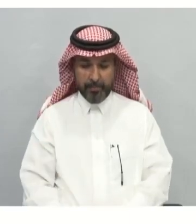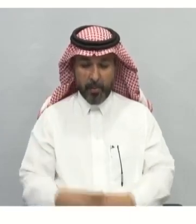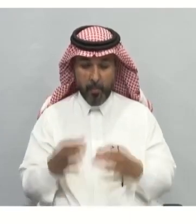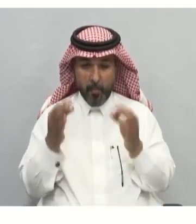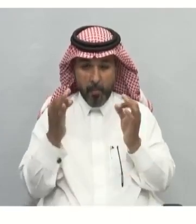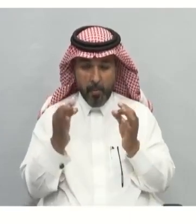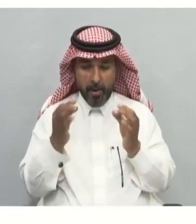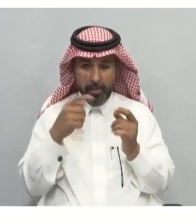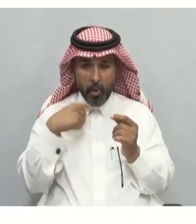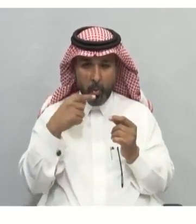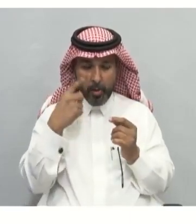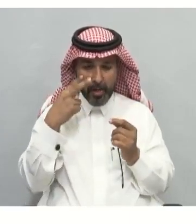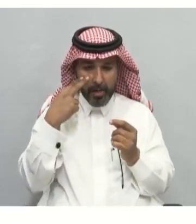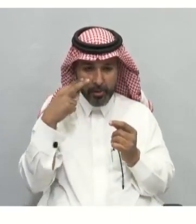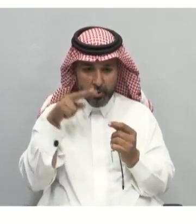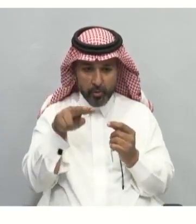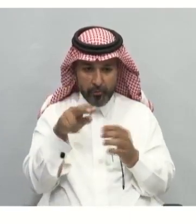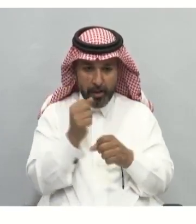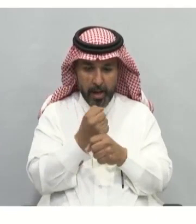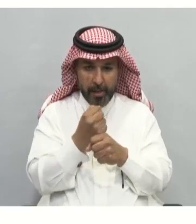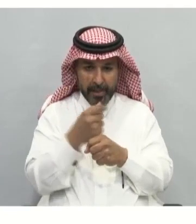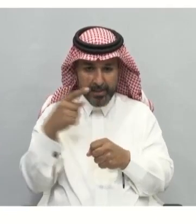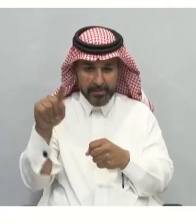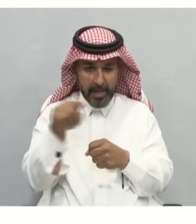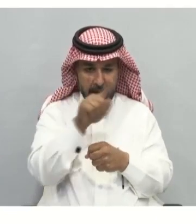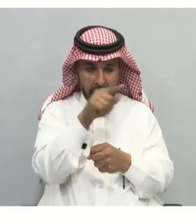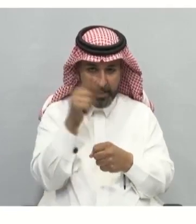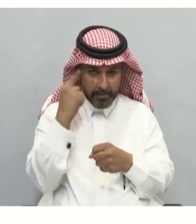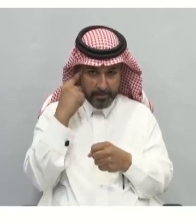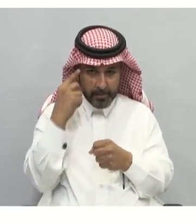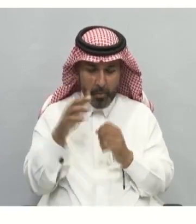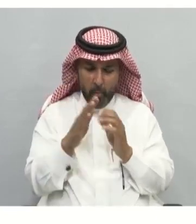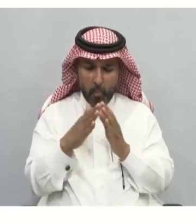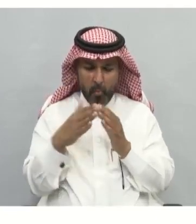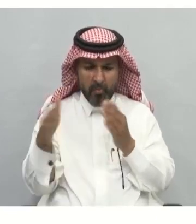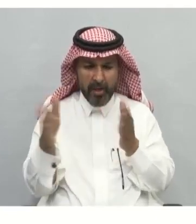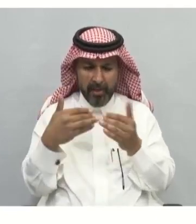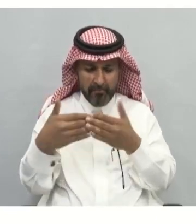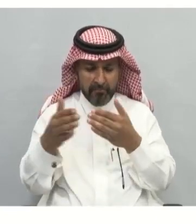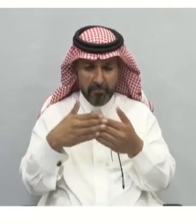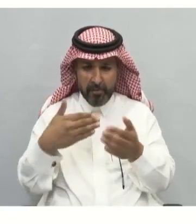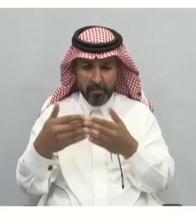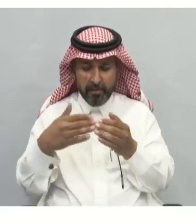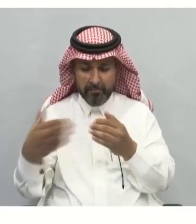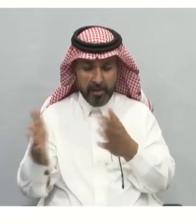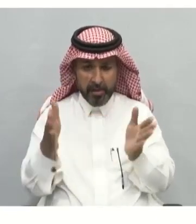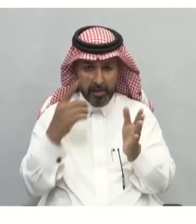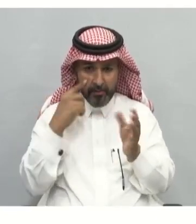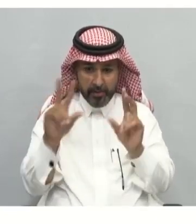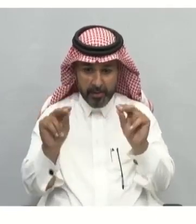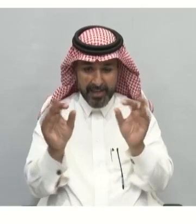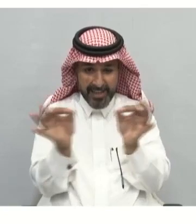هذا الحديث العظيم تحدث عن قضيتين اساسيتين هما تصحيح العمل